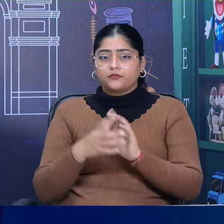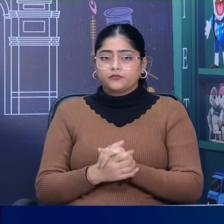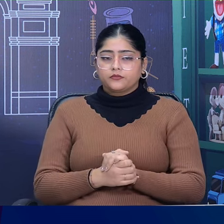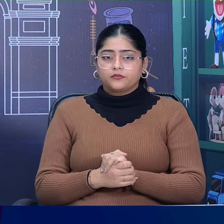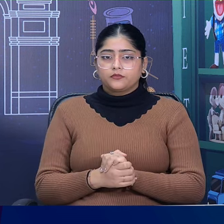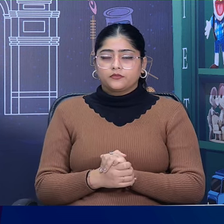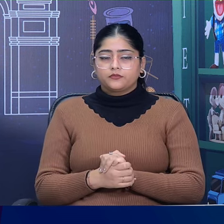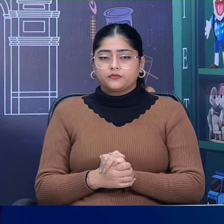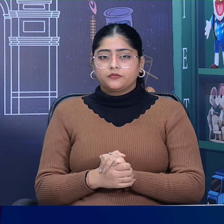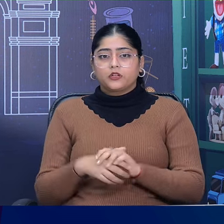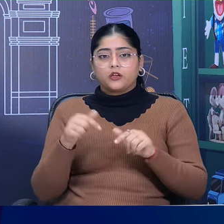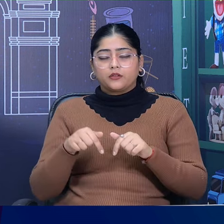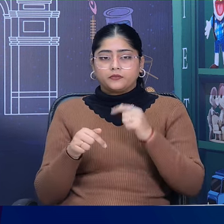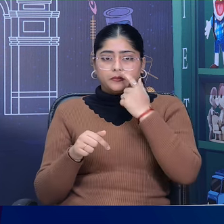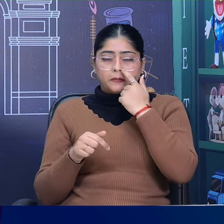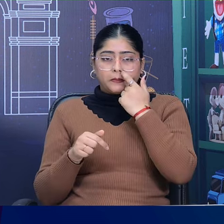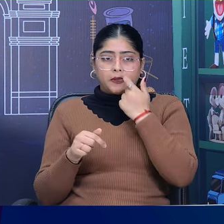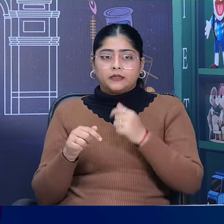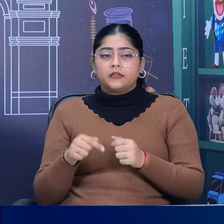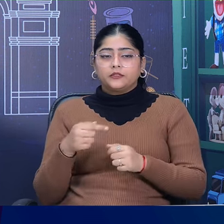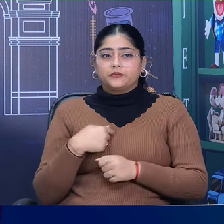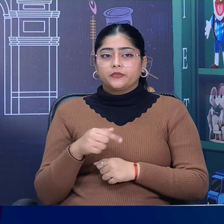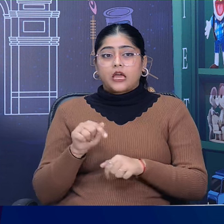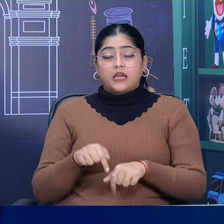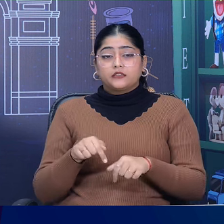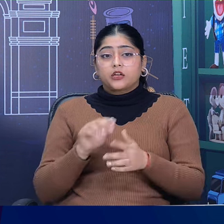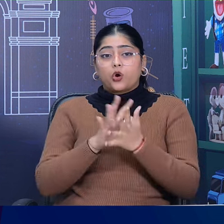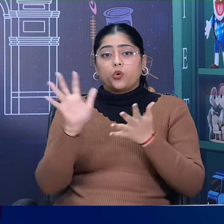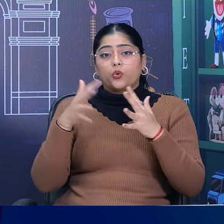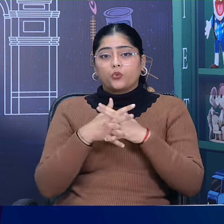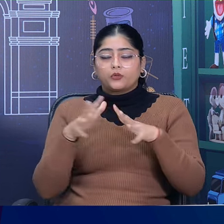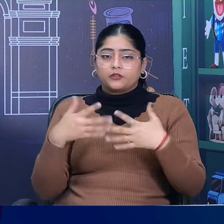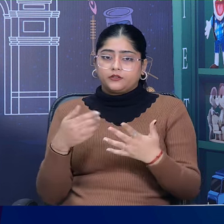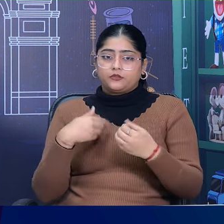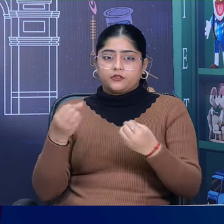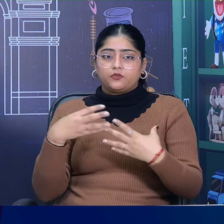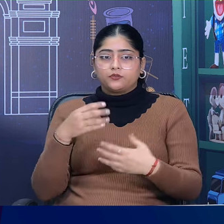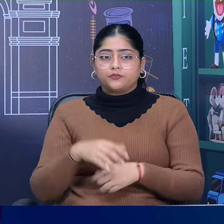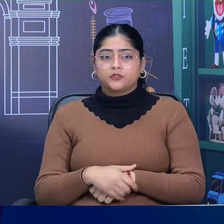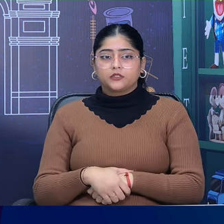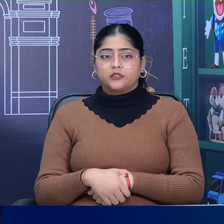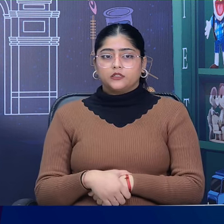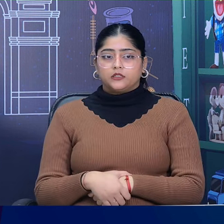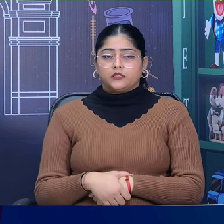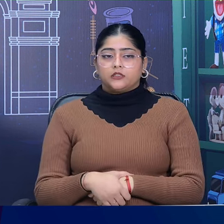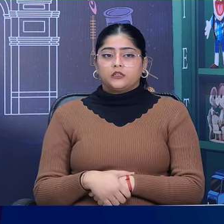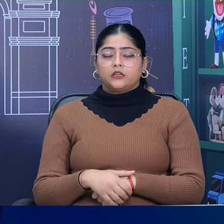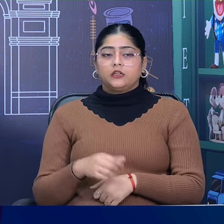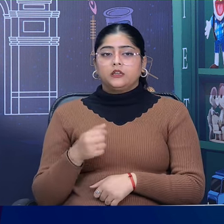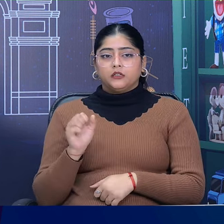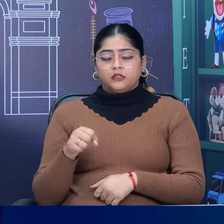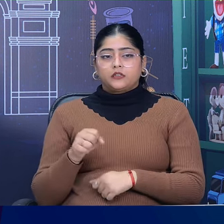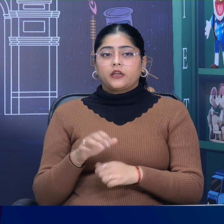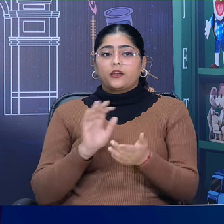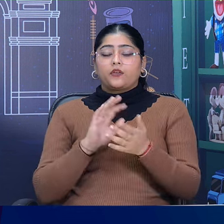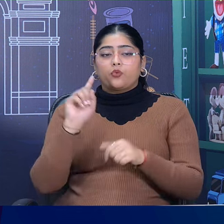वर्ड तो अब बारी है बच्चों की सर से आपका आज का होमवर्क भी ले लिया जाए तो होमवर्क के क्वेश्चन में